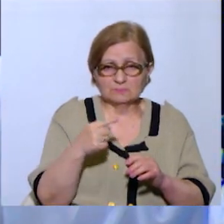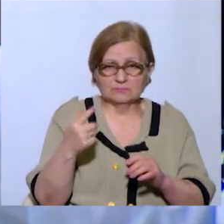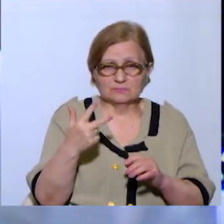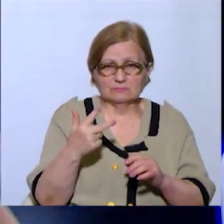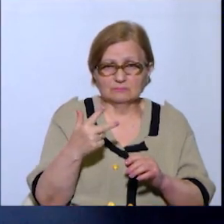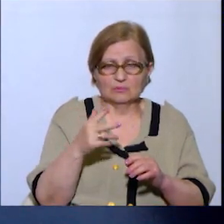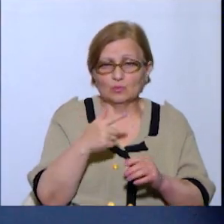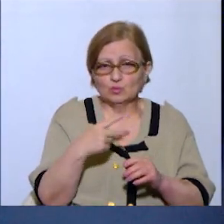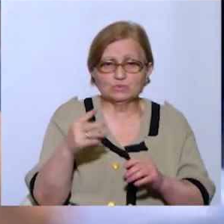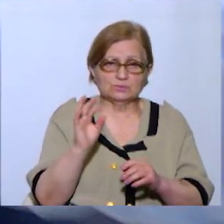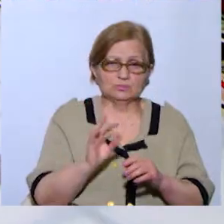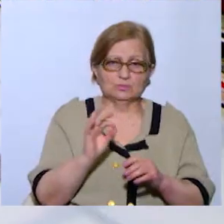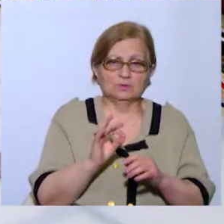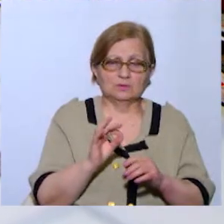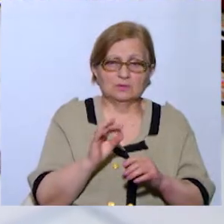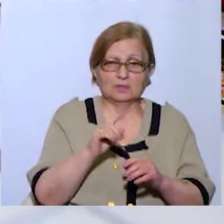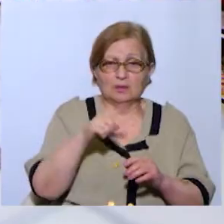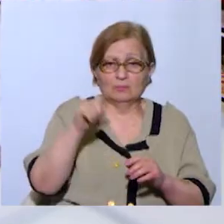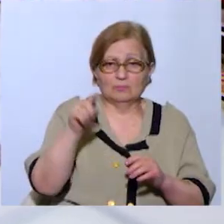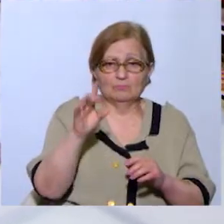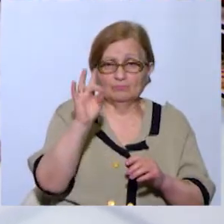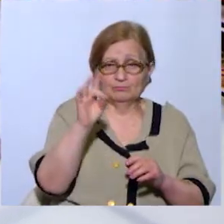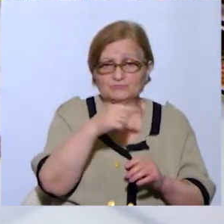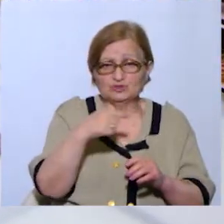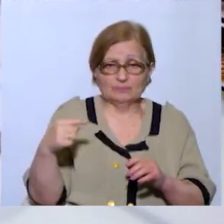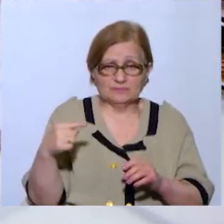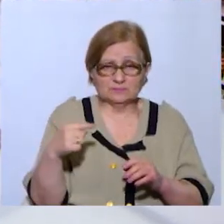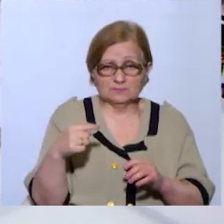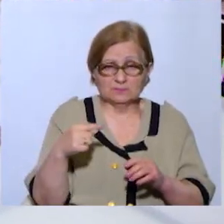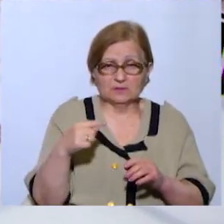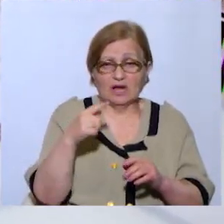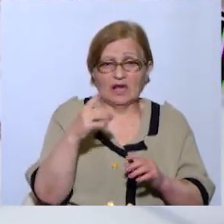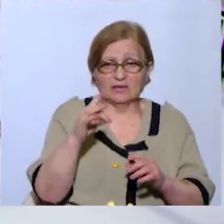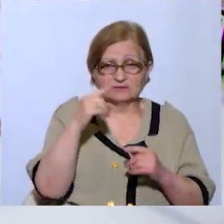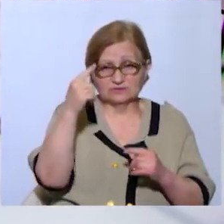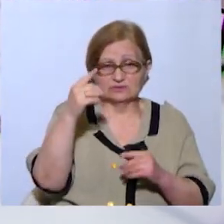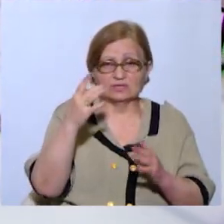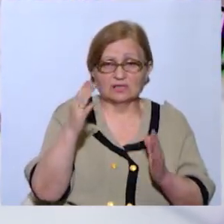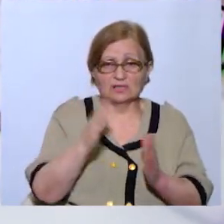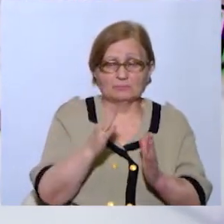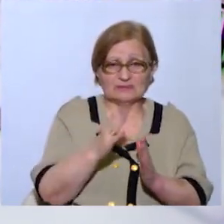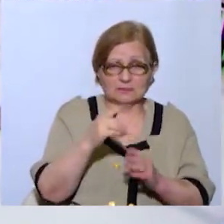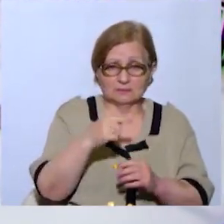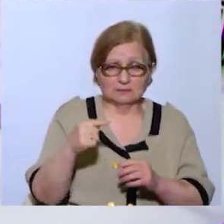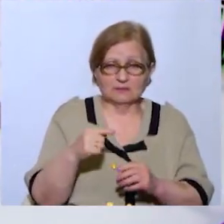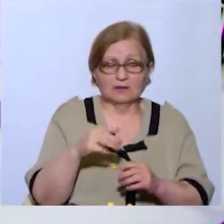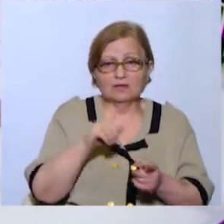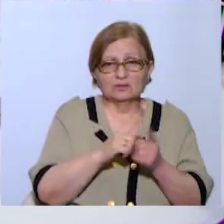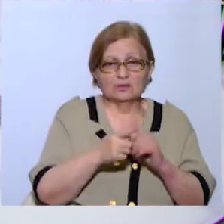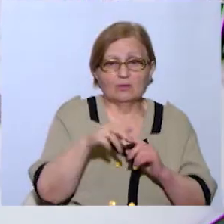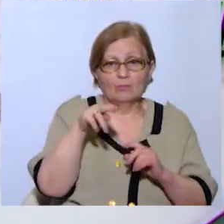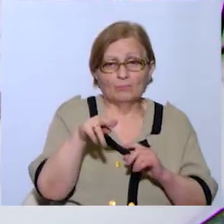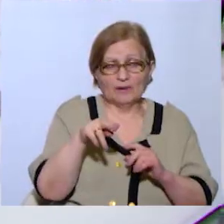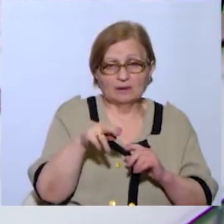3 უდრის 0-ს. ფესვი ერი შეფარდებული ერდიდი შეფარდებული ერ პატარადან თუ აღნიშნავთ ტეთი,